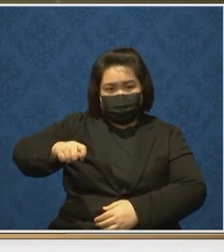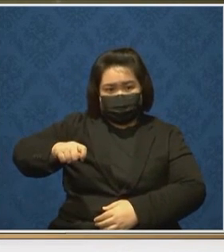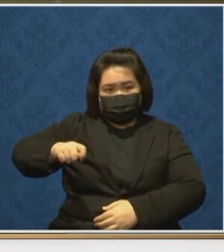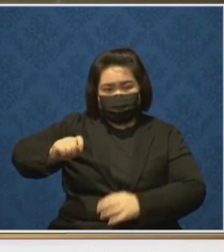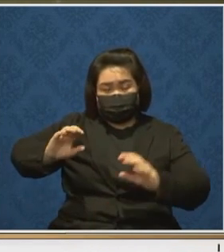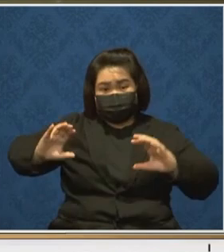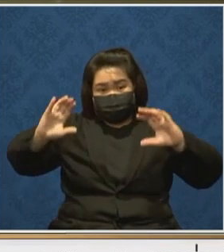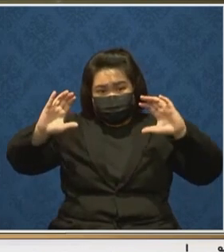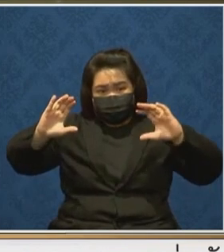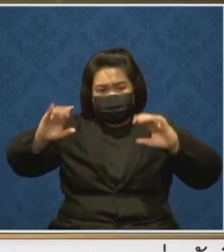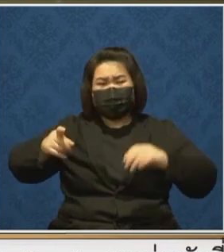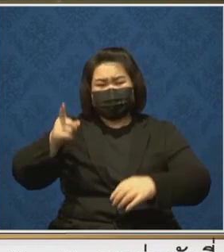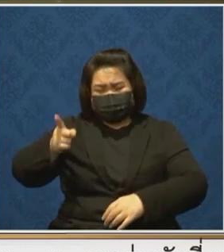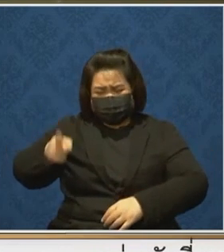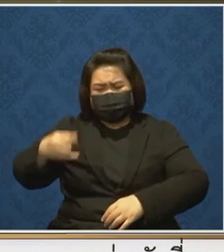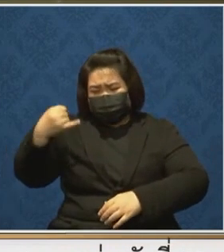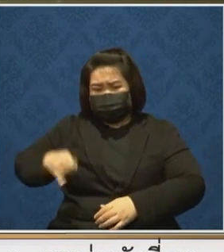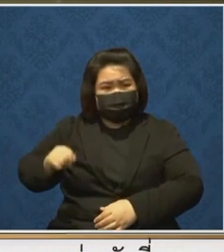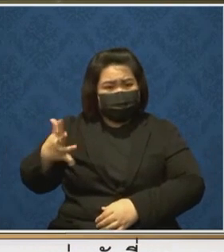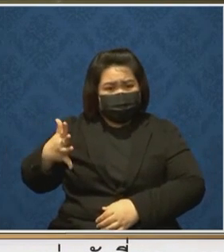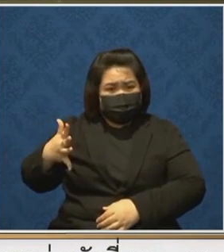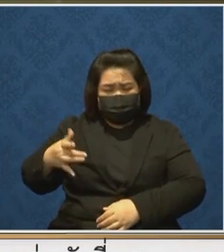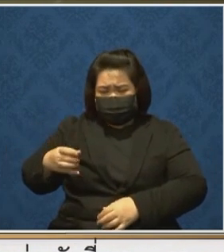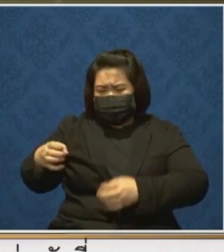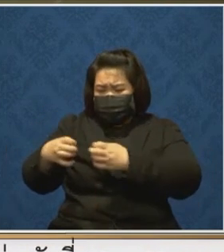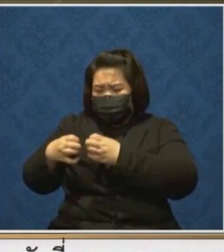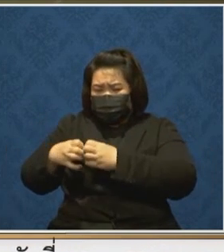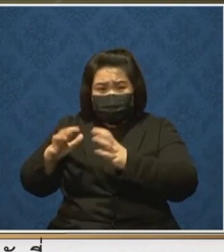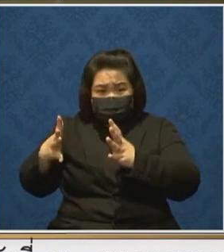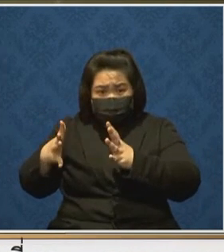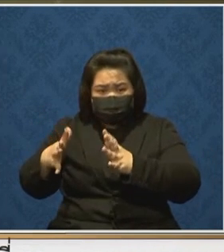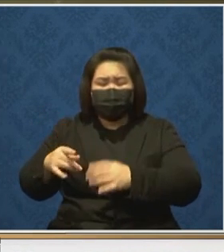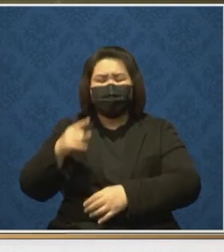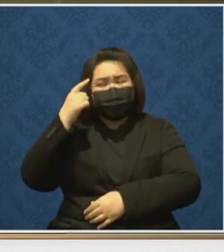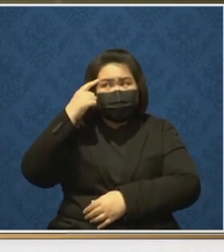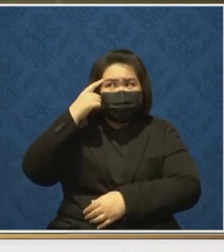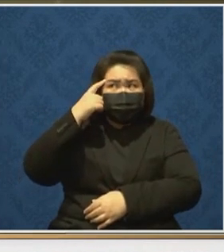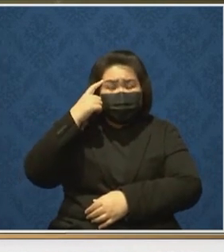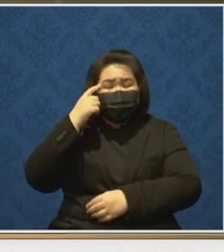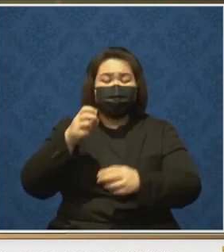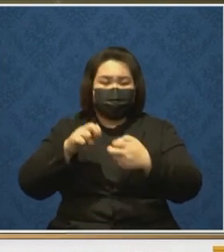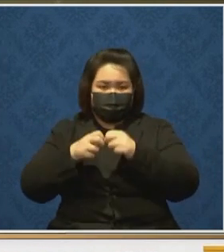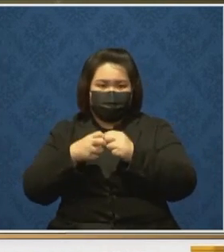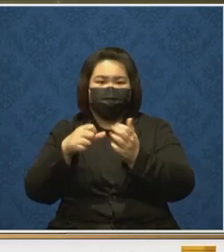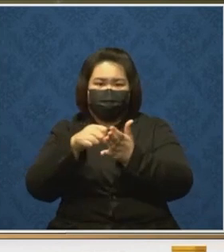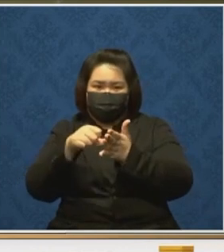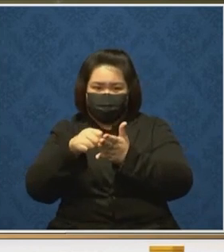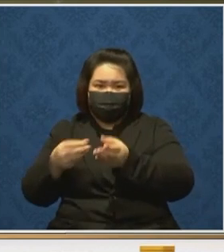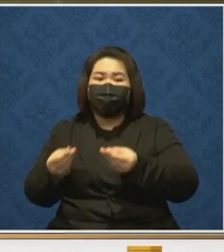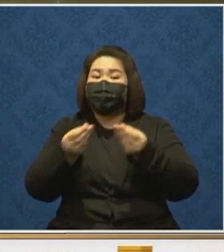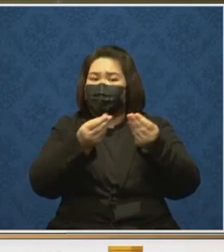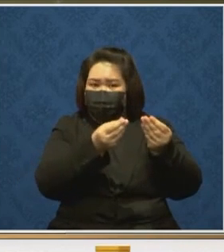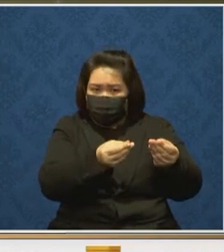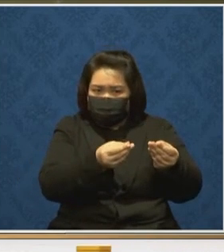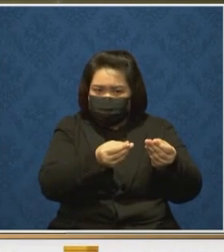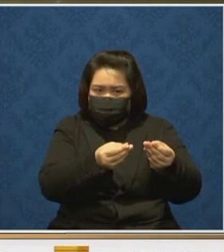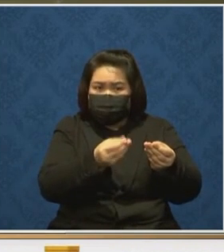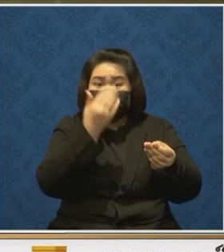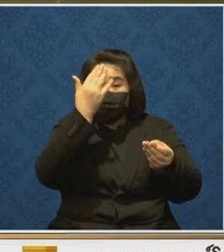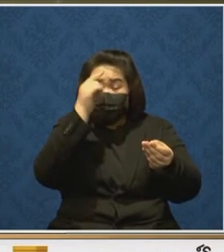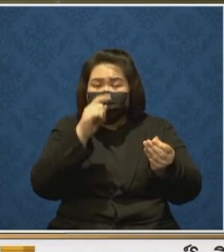ารก่อคดีแท้ๆ ค่ะ ก็ไม่ได้น่งนอนใจได้เสนอแนวทางแ้ไขปัหาโดยการคืนสิทธ